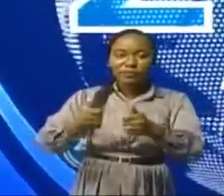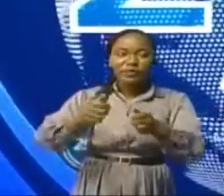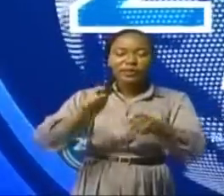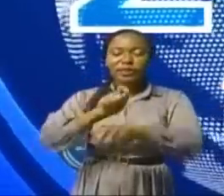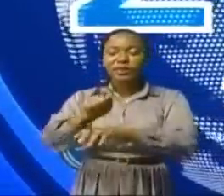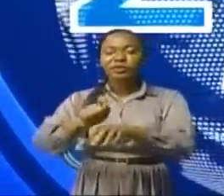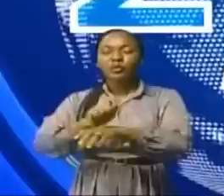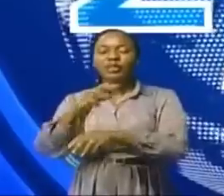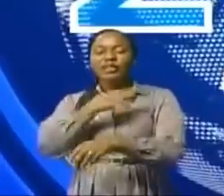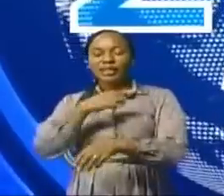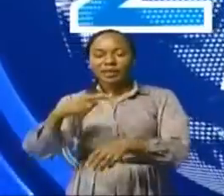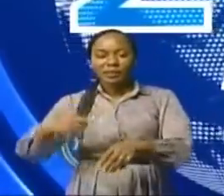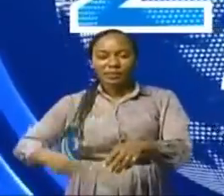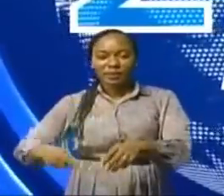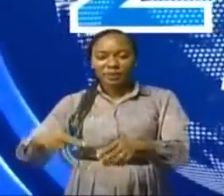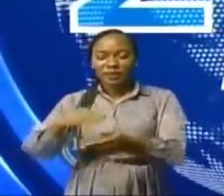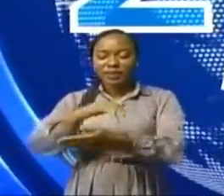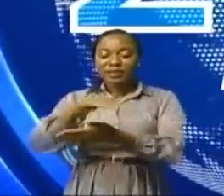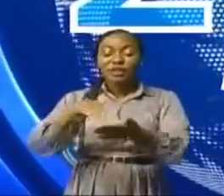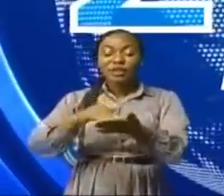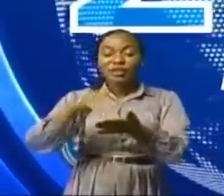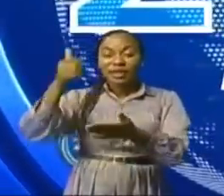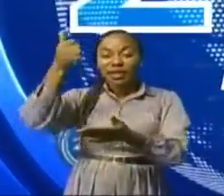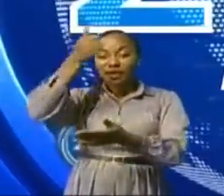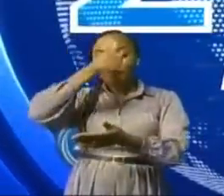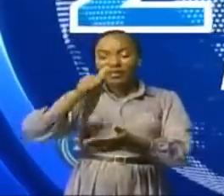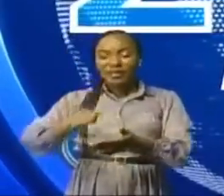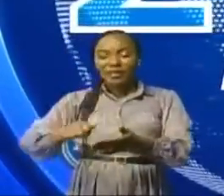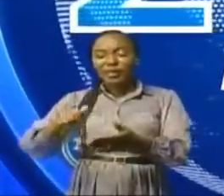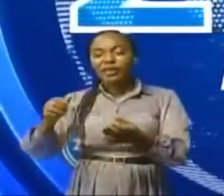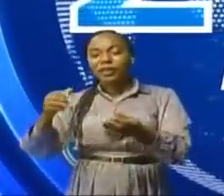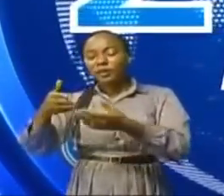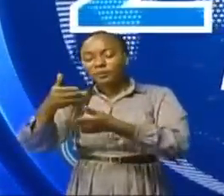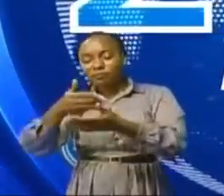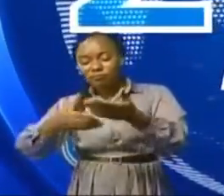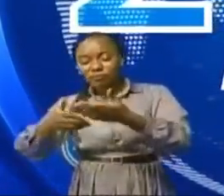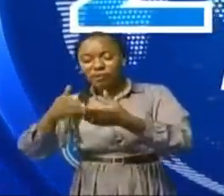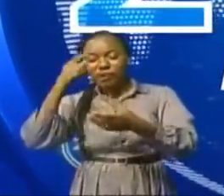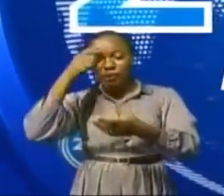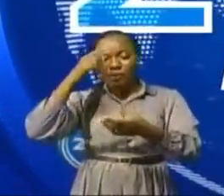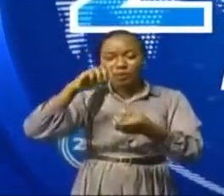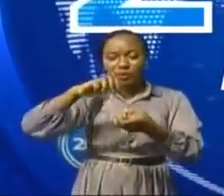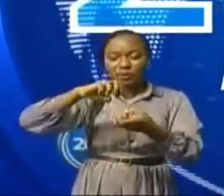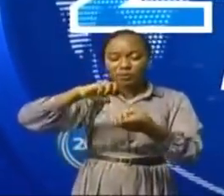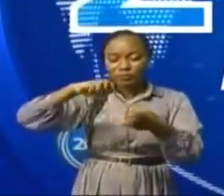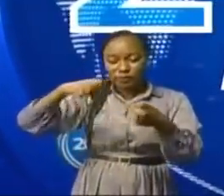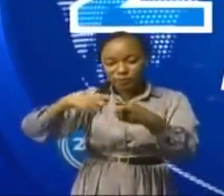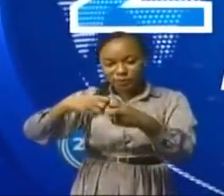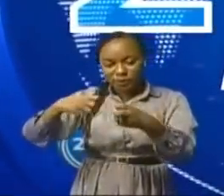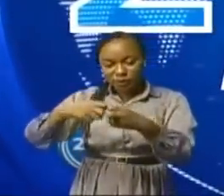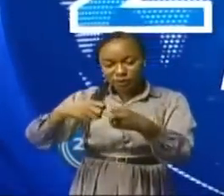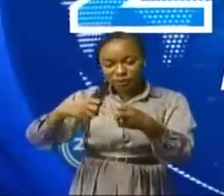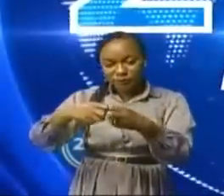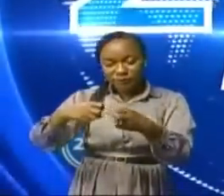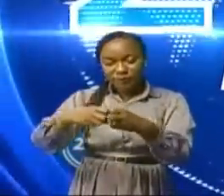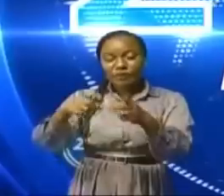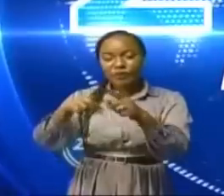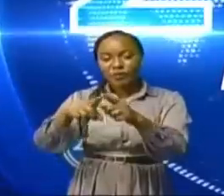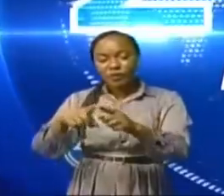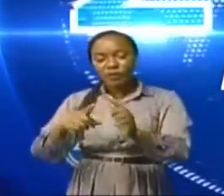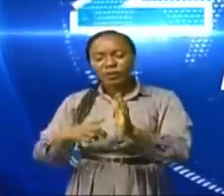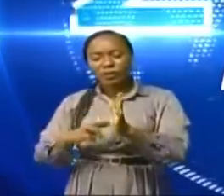République centrafricaine sur la coopération dans le domaine de l'énergie. Juste après, Didier Mazenga a